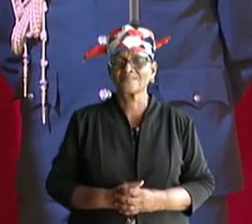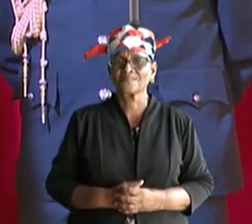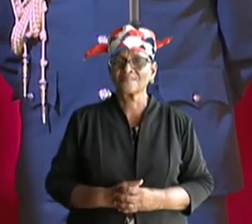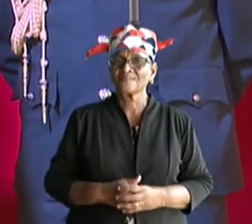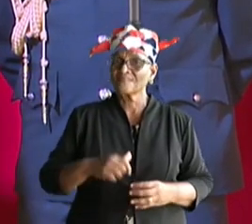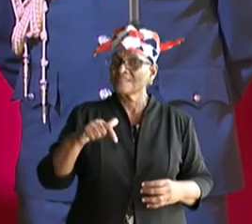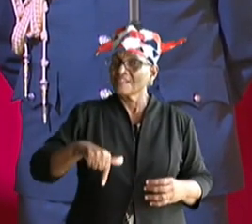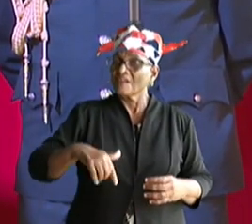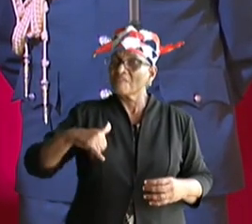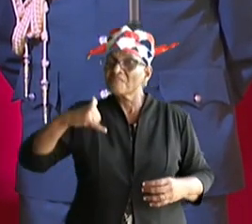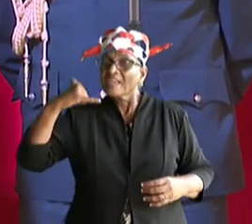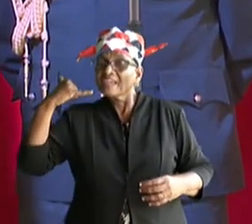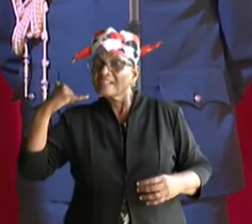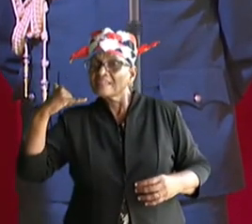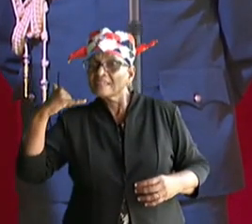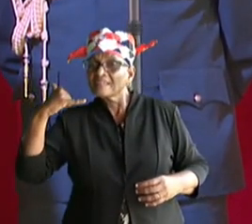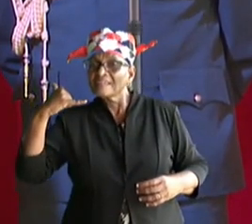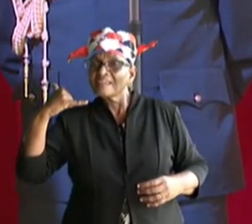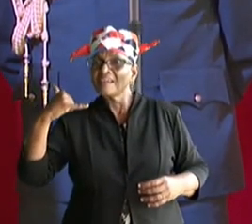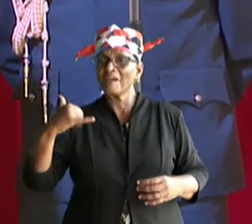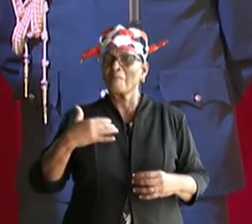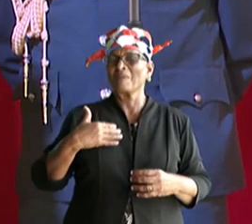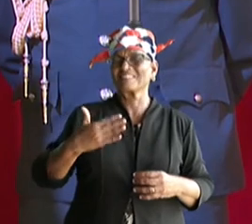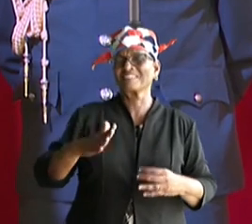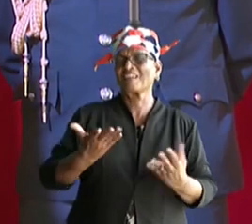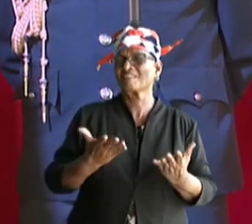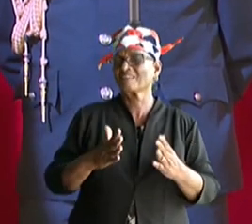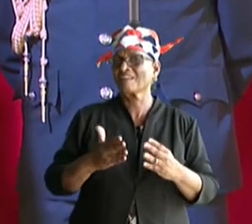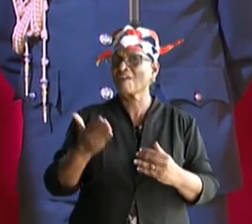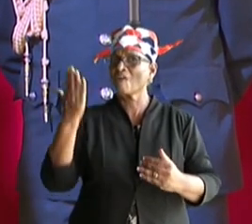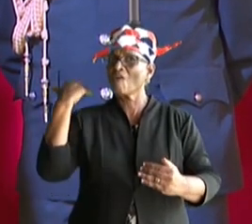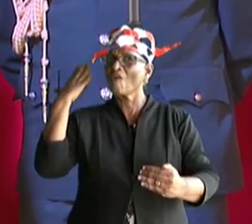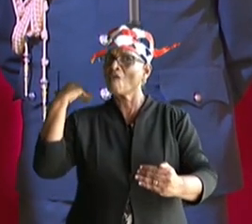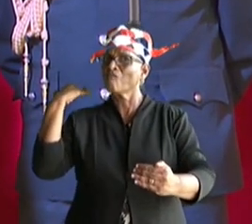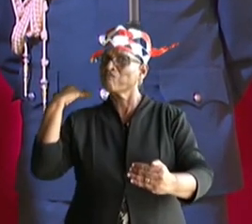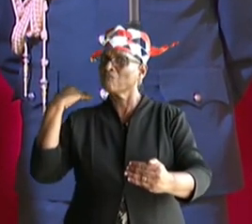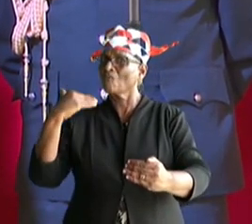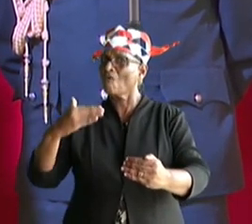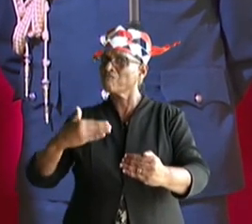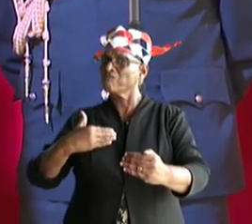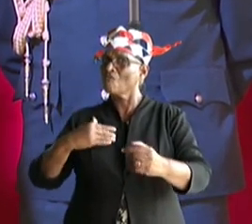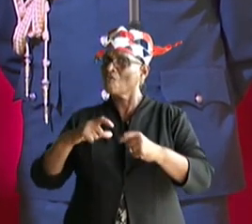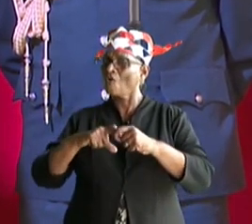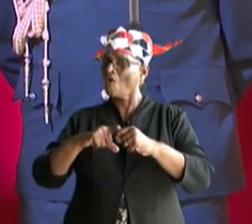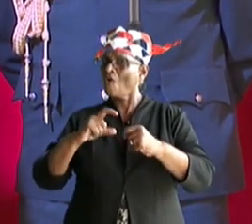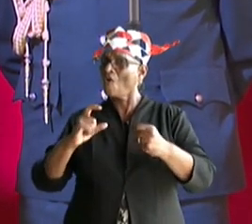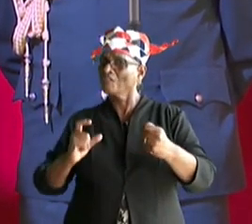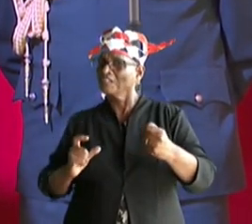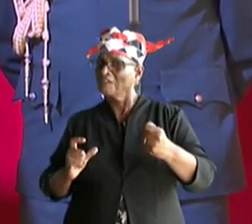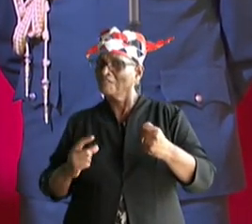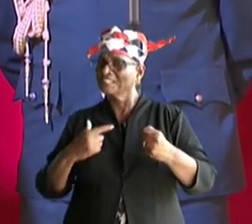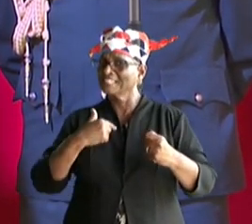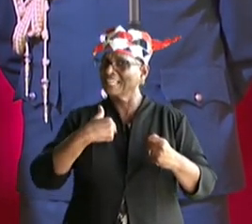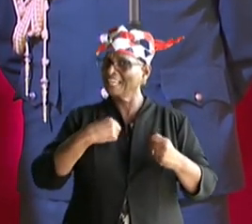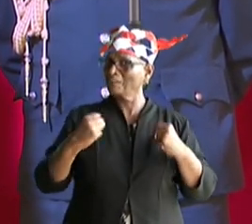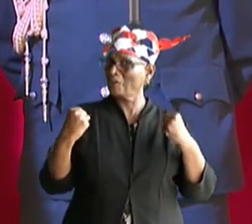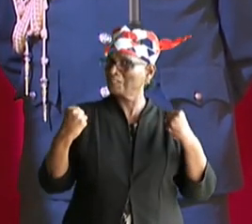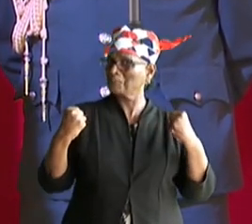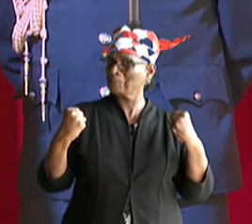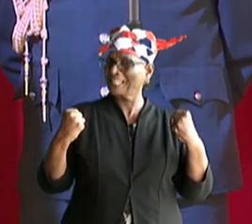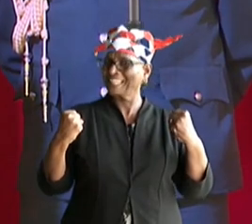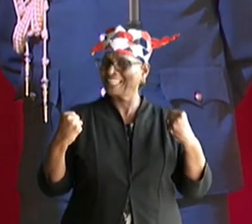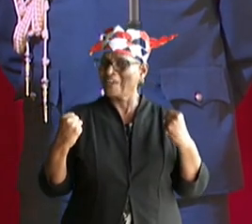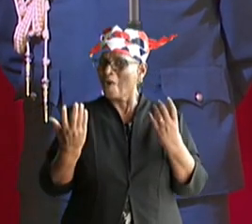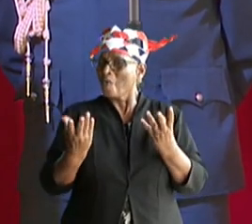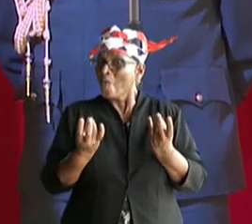Net als velen was ik aan de vooravond van de onafhankelijkheid nog in de spanning omtrent